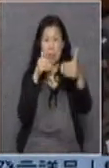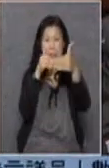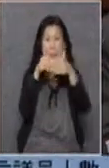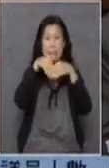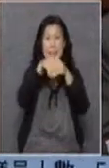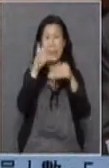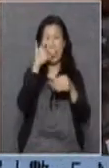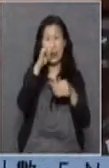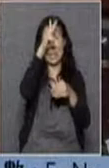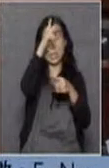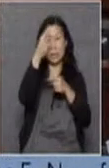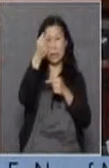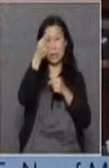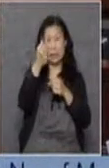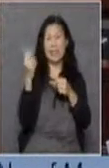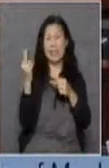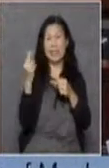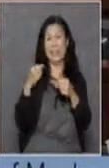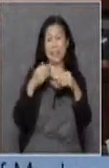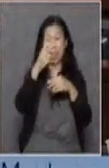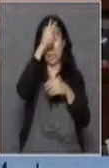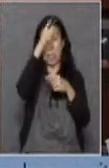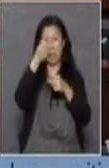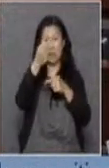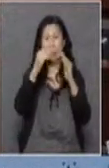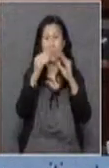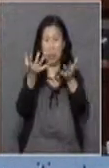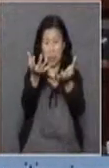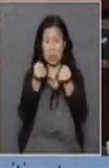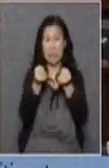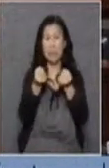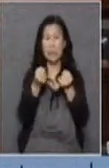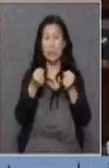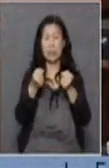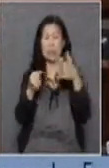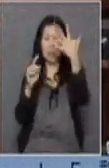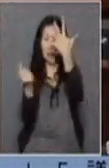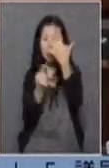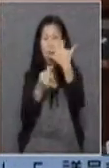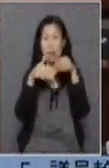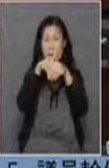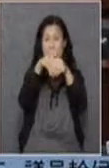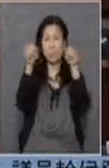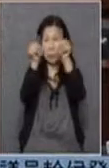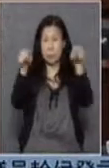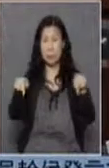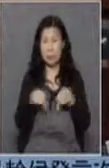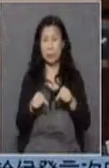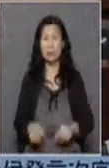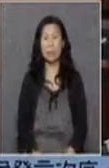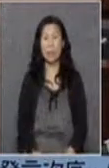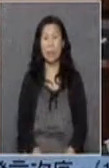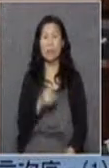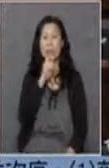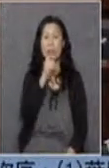居屋綠油雅苑，一共呢是收到月超過50,000個申請，其中單